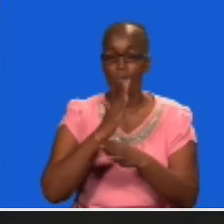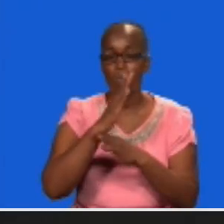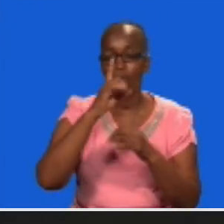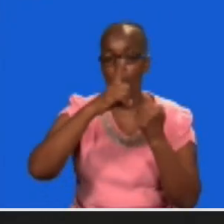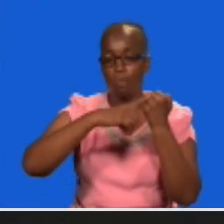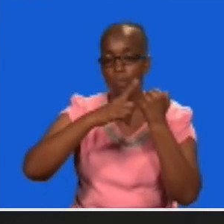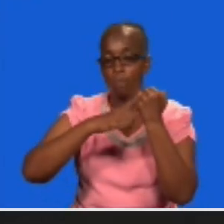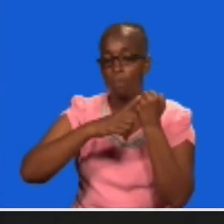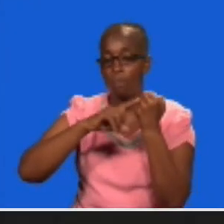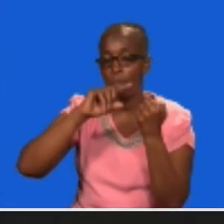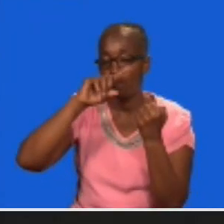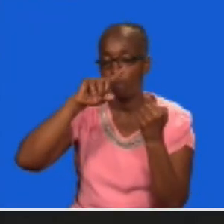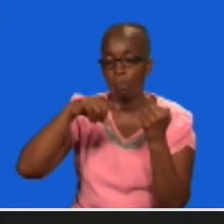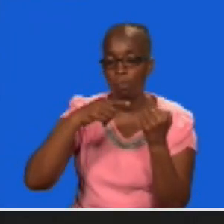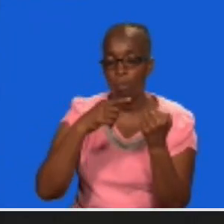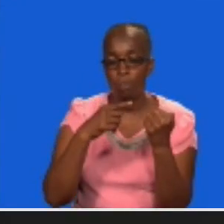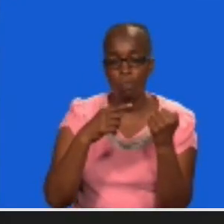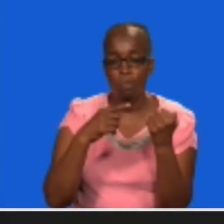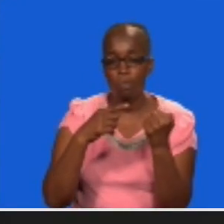Tumeweka sola zaidi ya